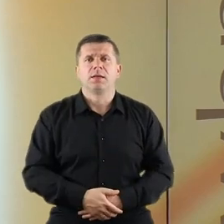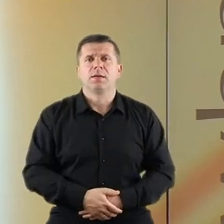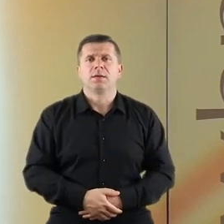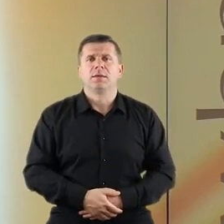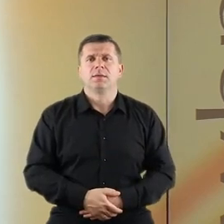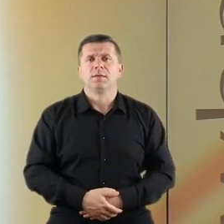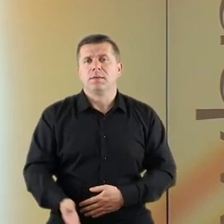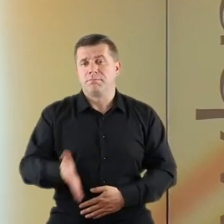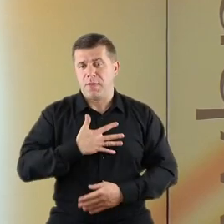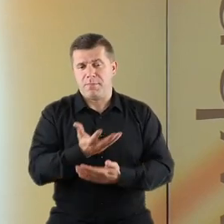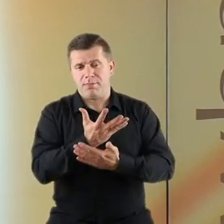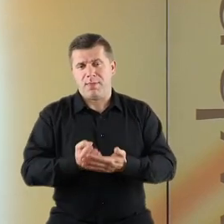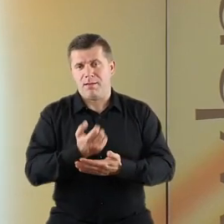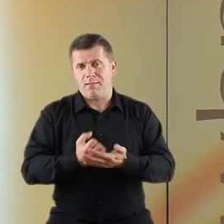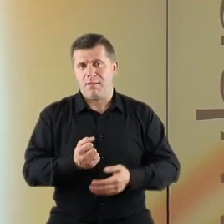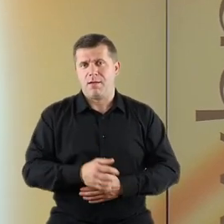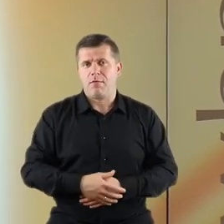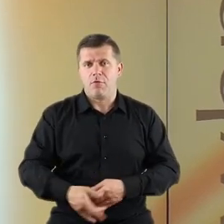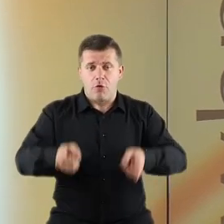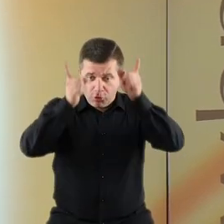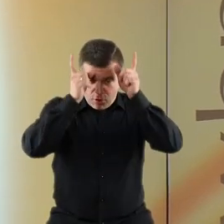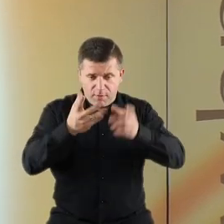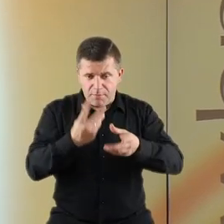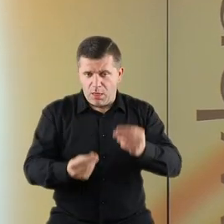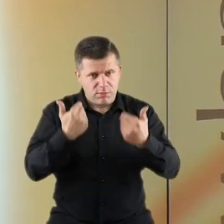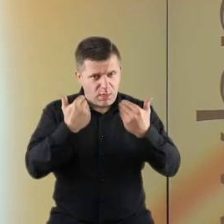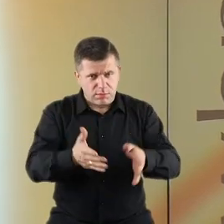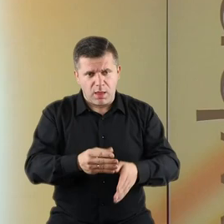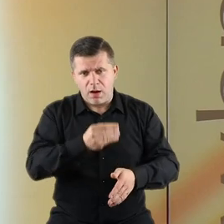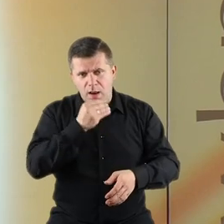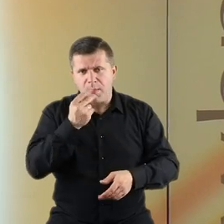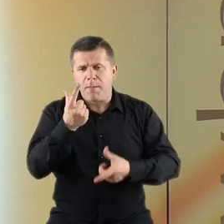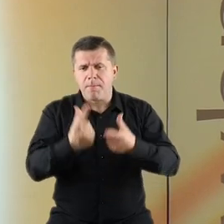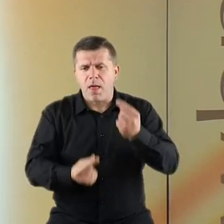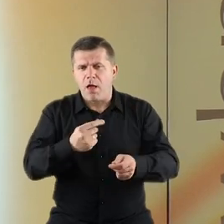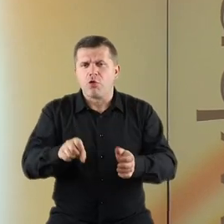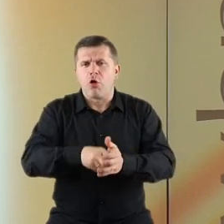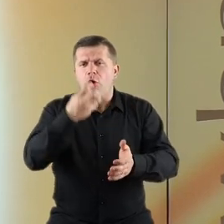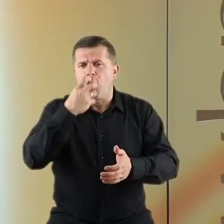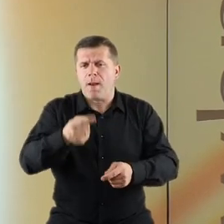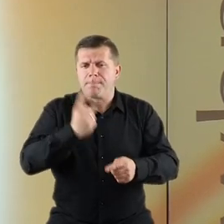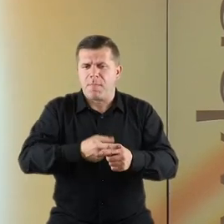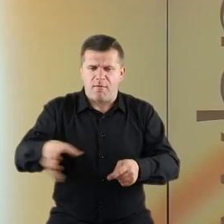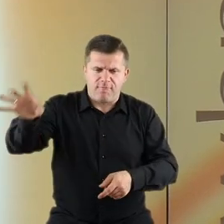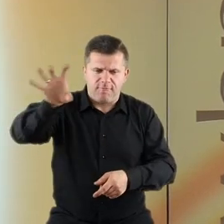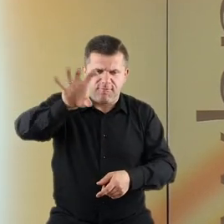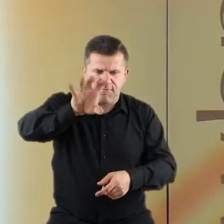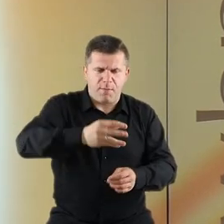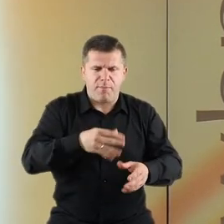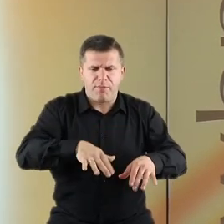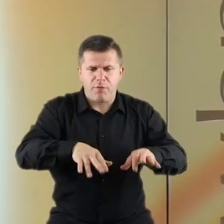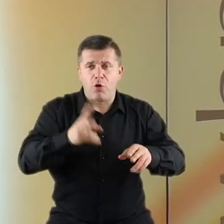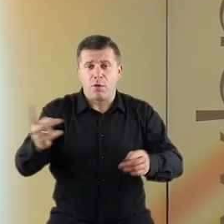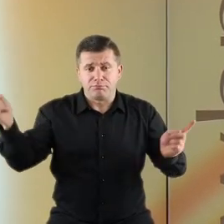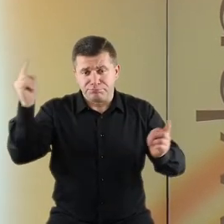mam nagrań tak jak krowa mleka nie dawała to skuteczne było lanie mleka na gorącą blachę wtedy przyjdzie ten co urok uczynił